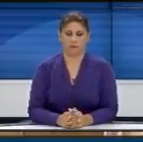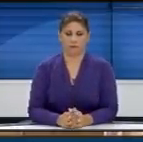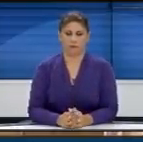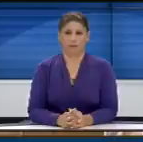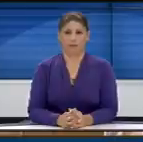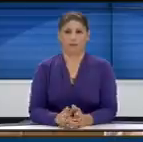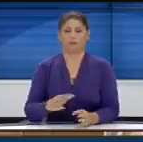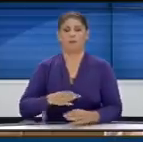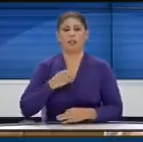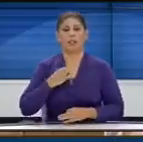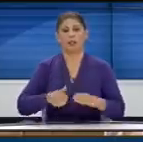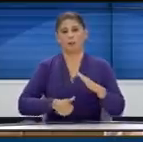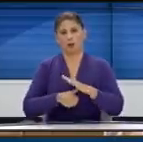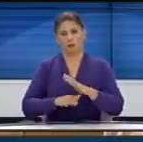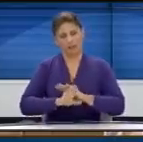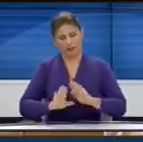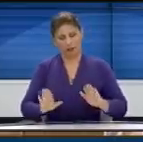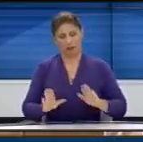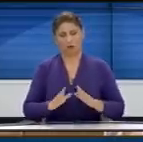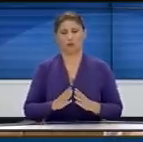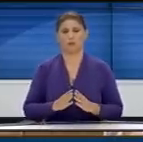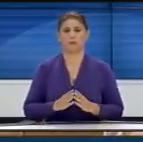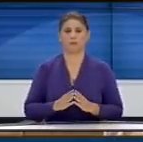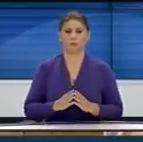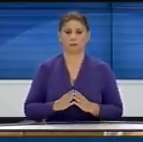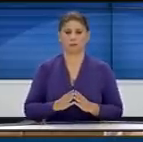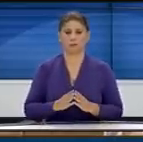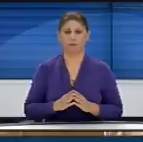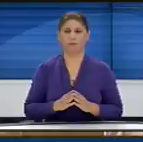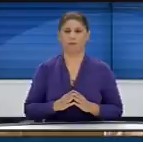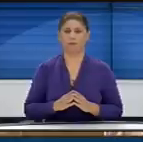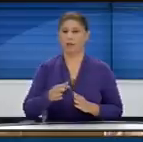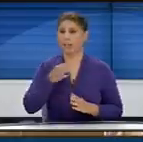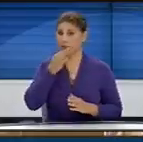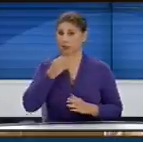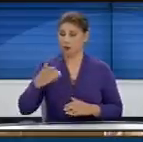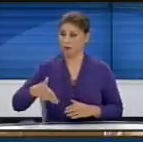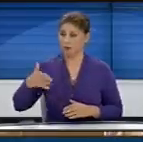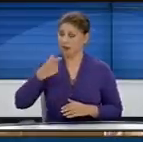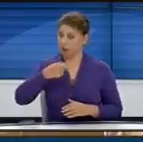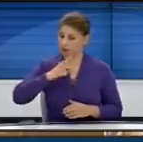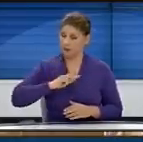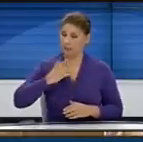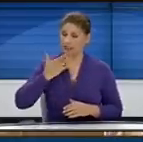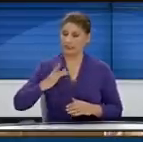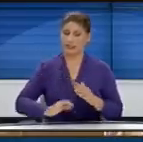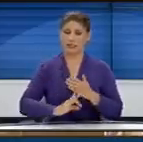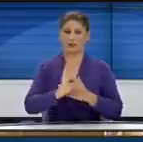Κύριε Πρόεδρε, θα κλείσω. Για να μιλήσει ο κύριος Μητσοτάκης, να μας απαντήσει για τη Χρυσή Αυγή.